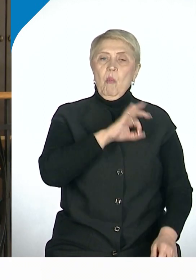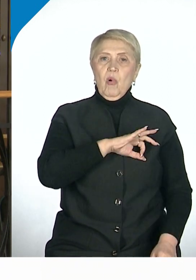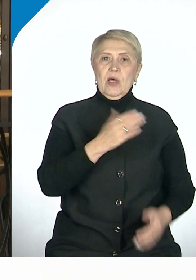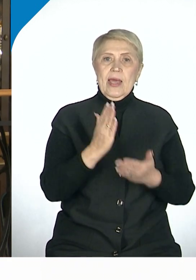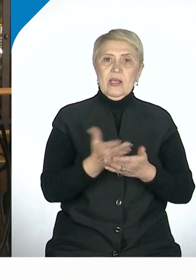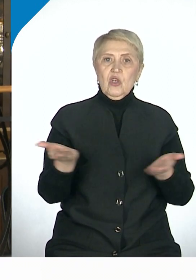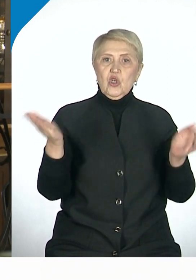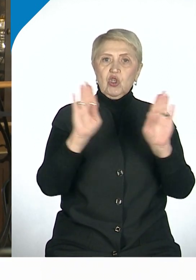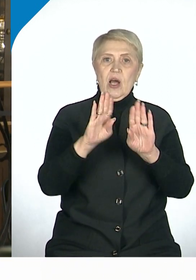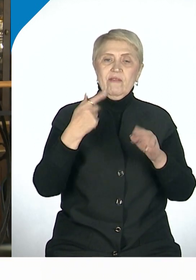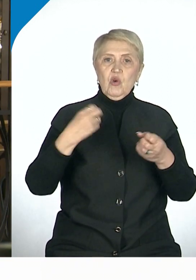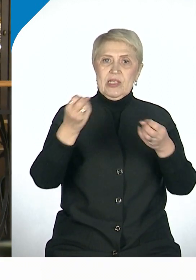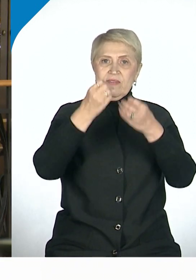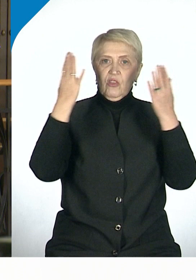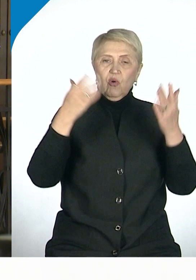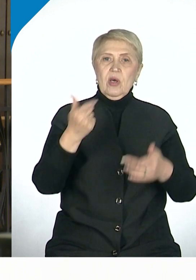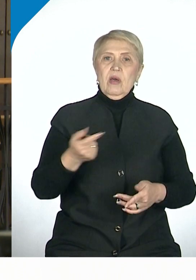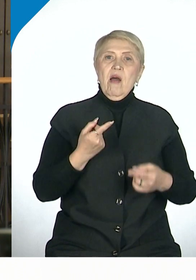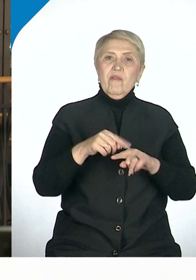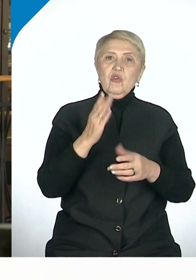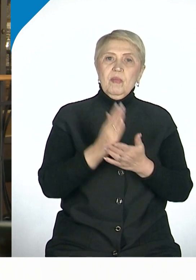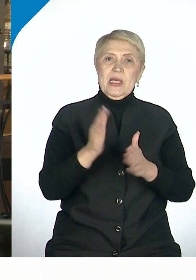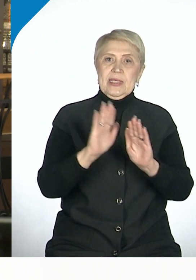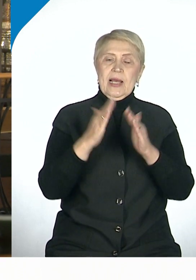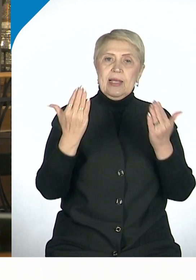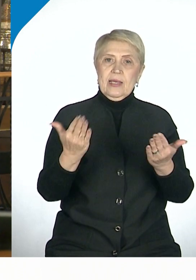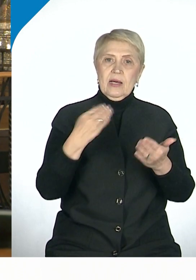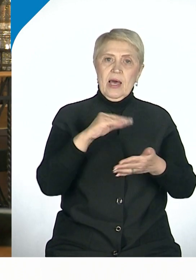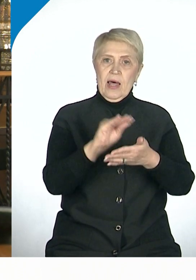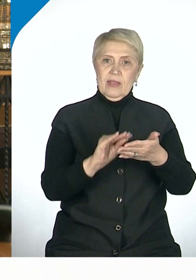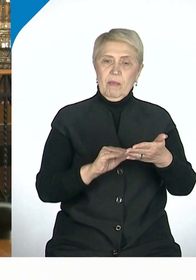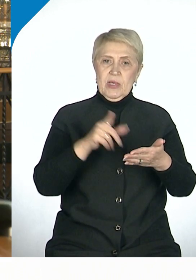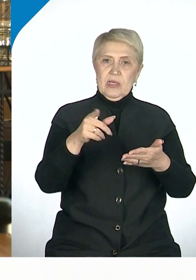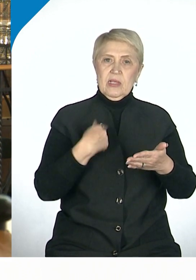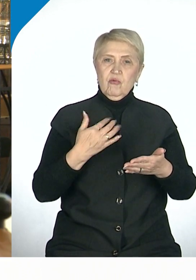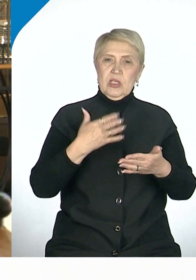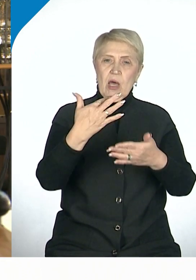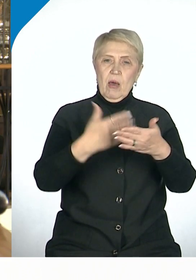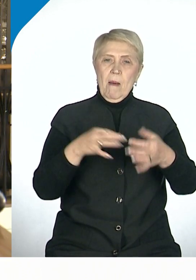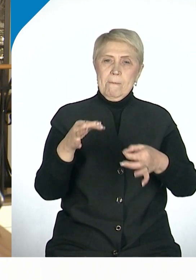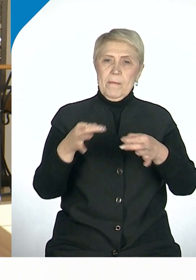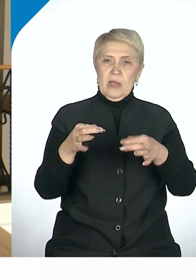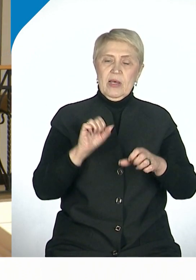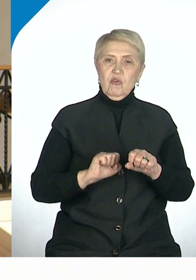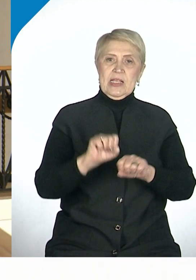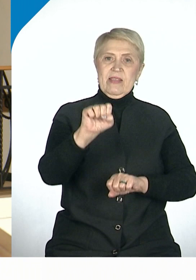шкаф святой, в котором находится тоже книга, написанная на пергаменте, свиток Торы.